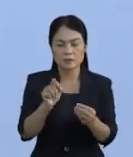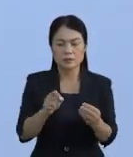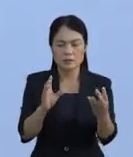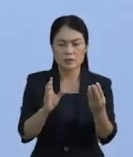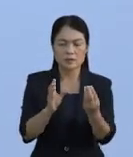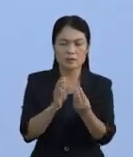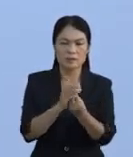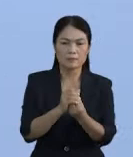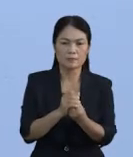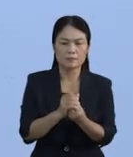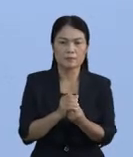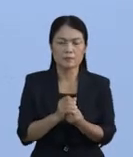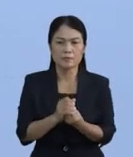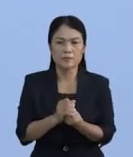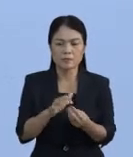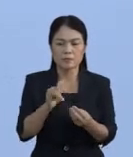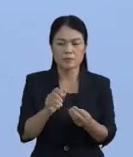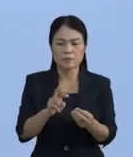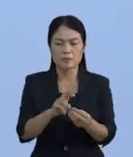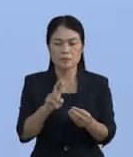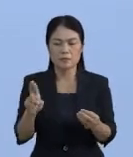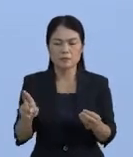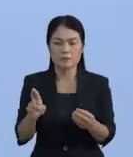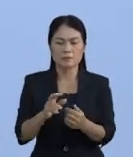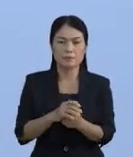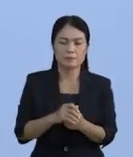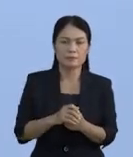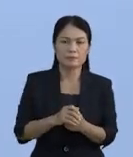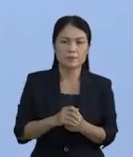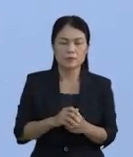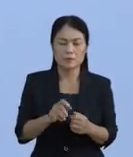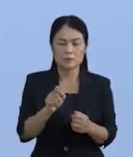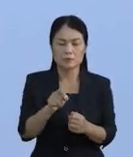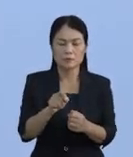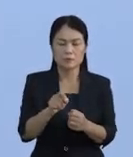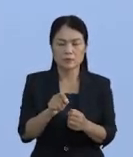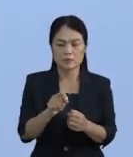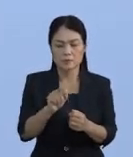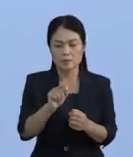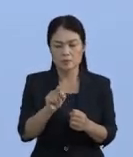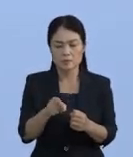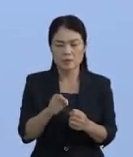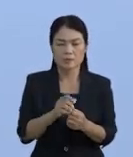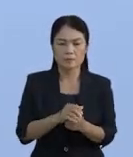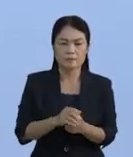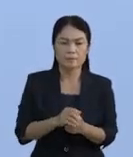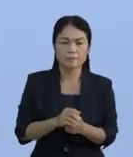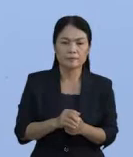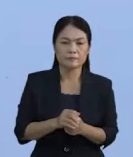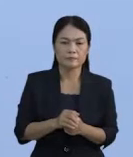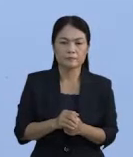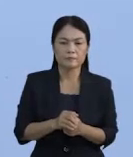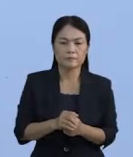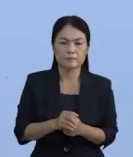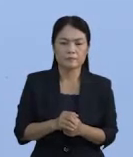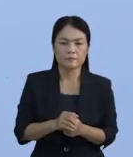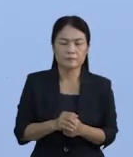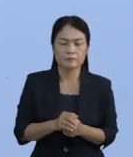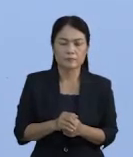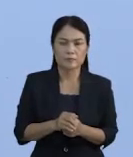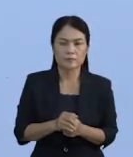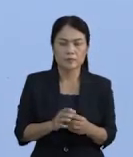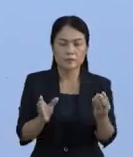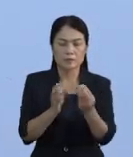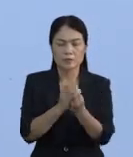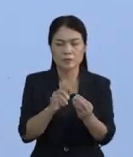để nới hàng sát lắm chấm nói tu sập hia nó còn nè về nới hàng sát làm đi hàng nấng cứ hai ta chấm luôn tu